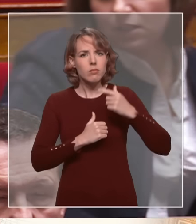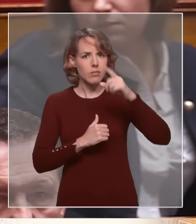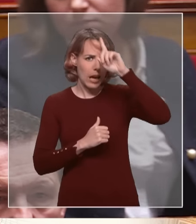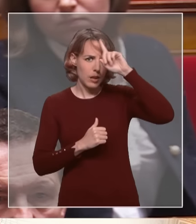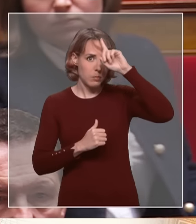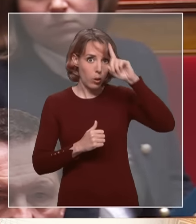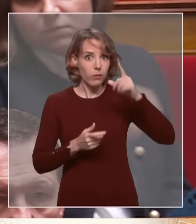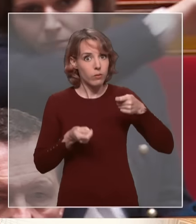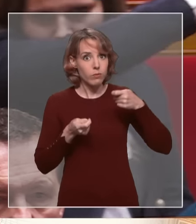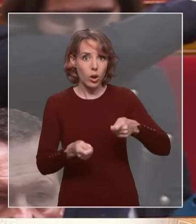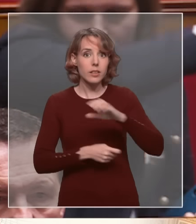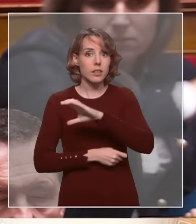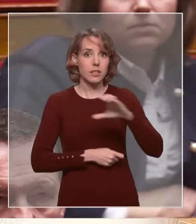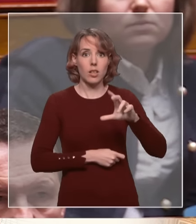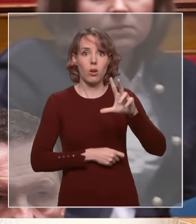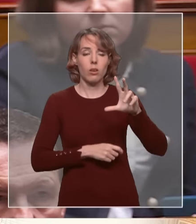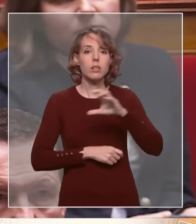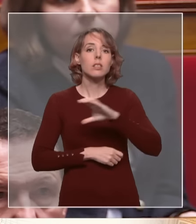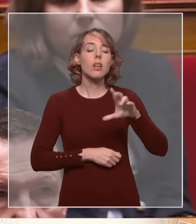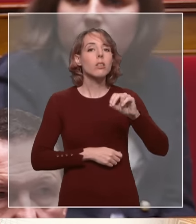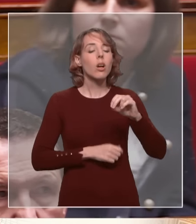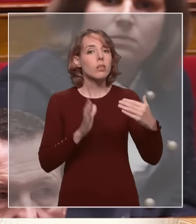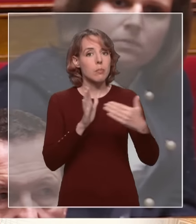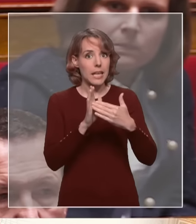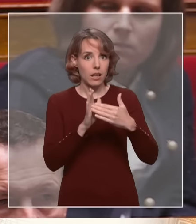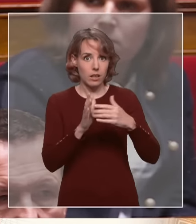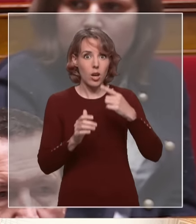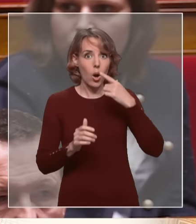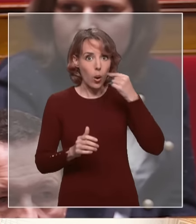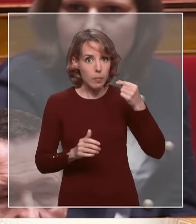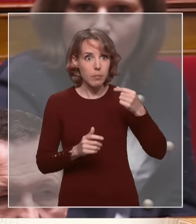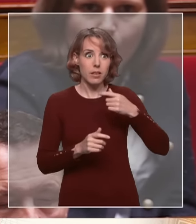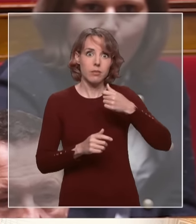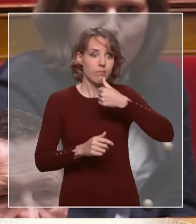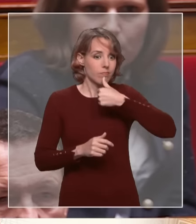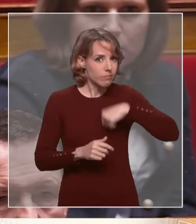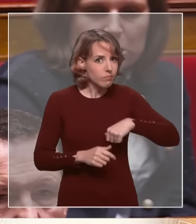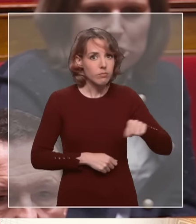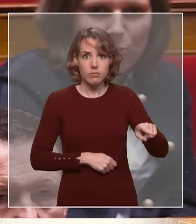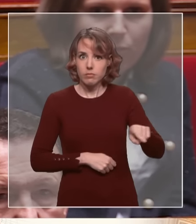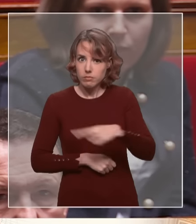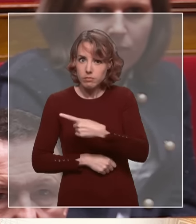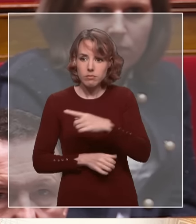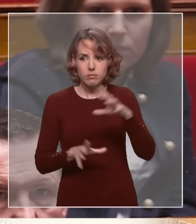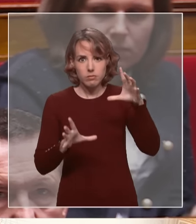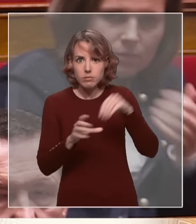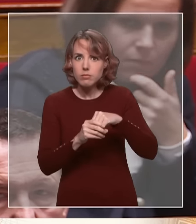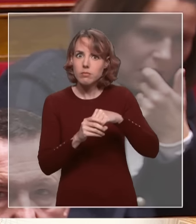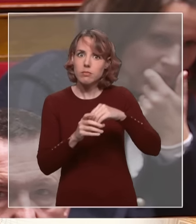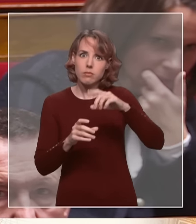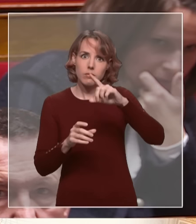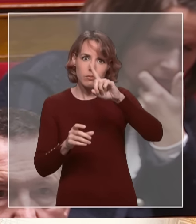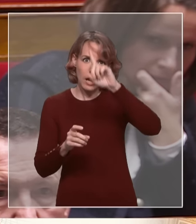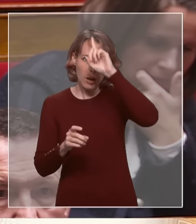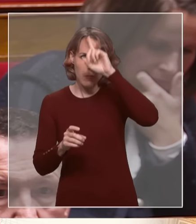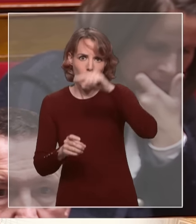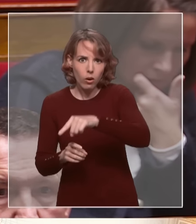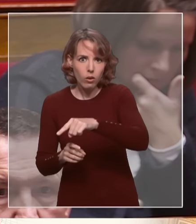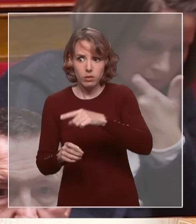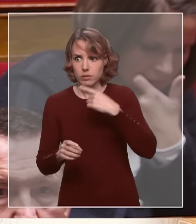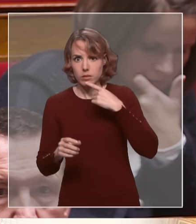la Seconde Guerre mondiale de revêtir l'uniforme allemand et de se battre contre leur patrie. Sur ces 130 000 hommes, 30 000 sont